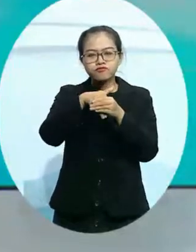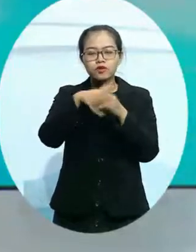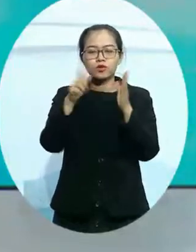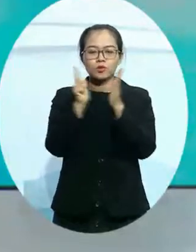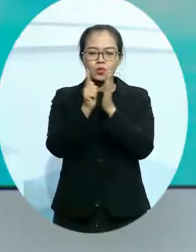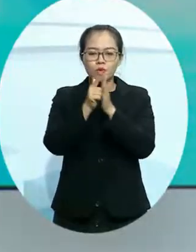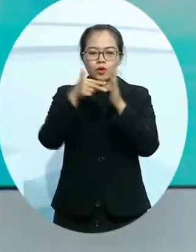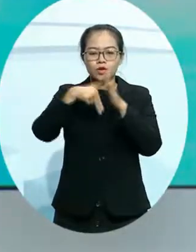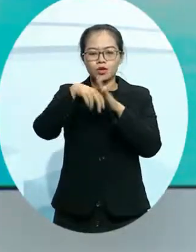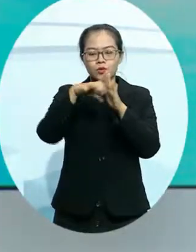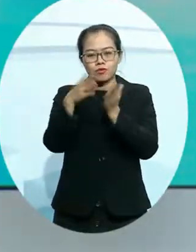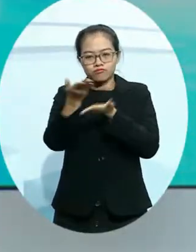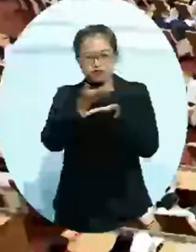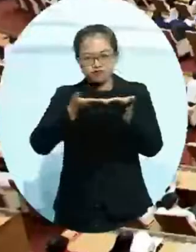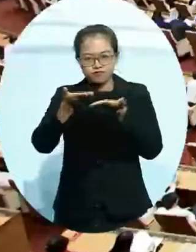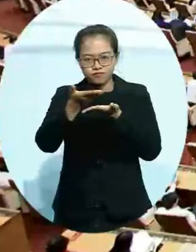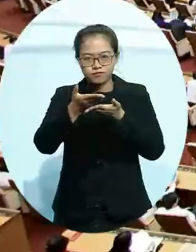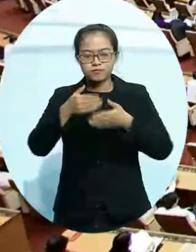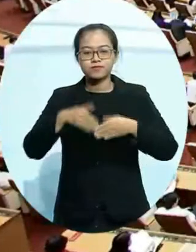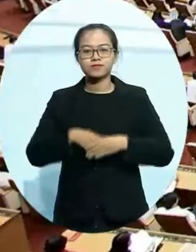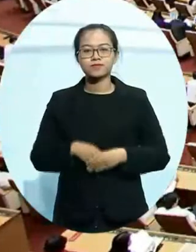tại kỳ họp.